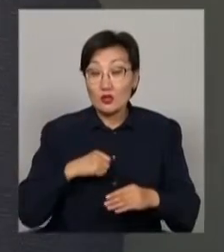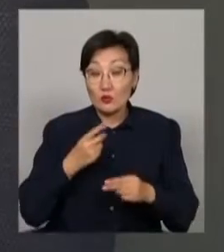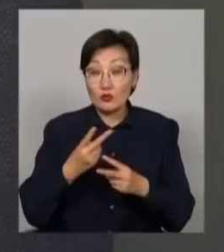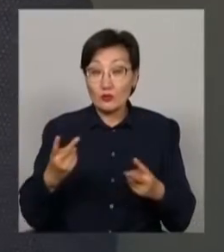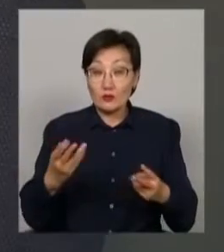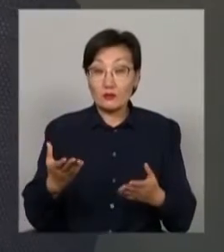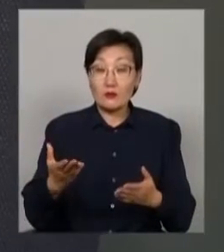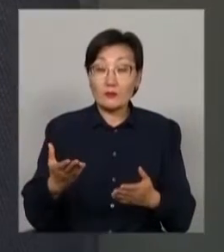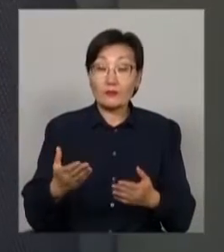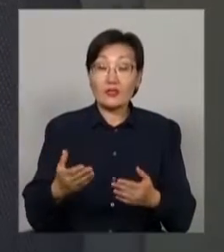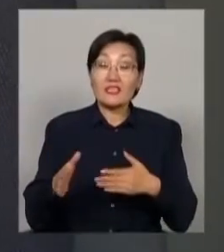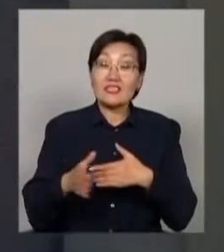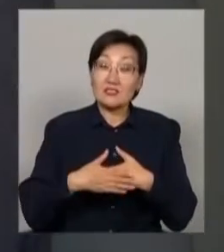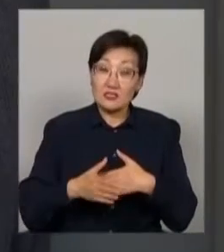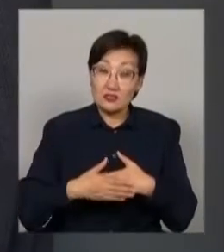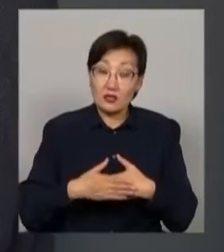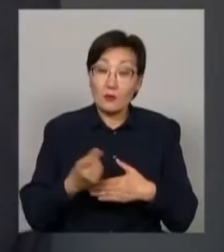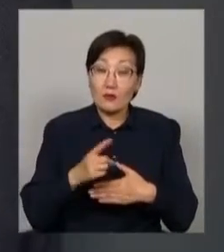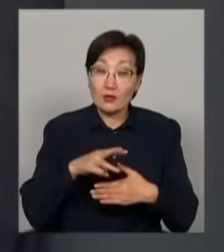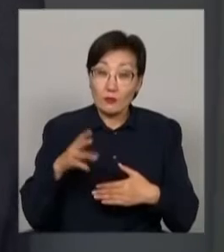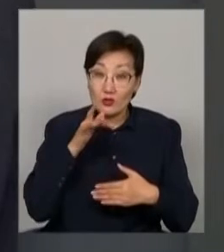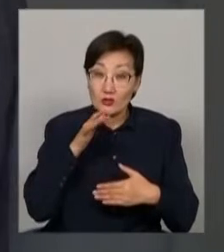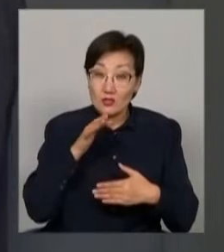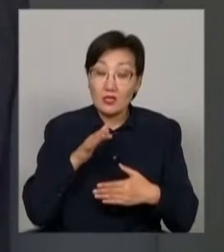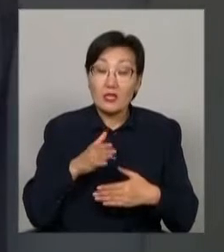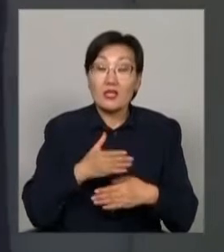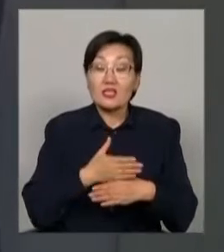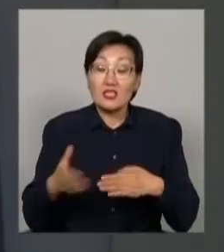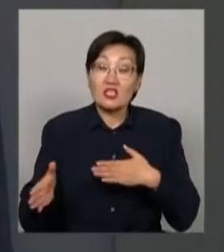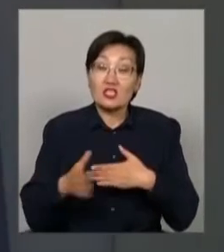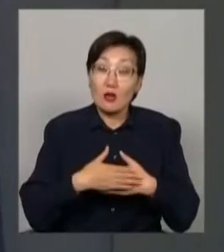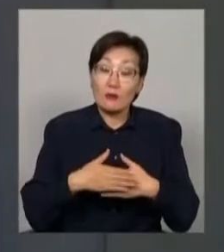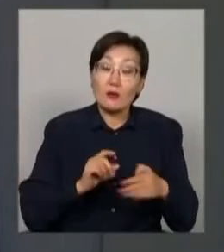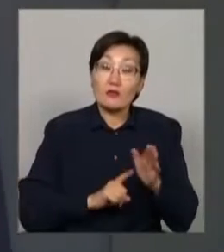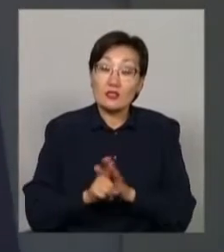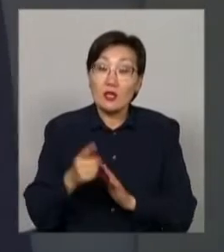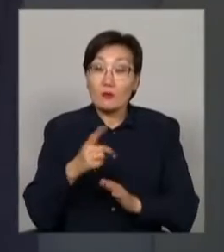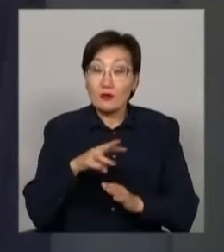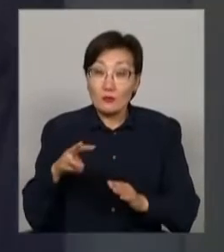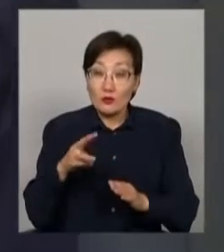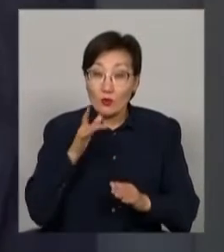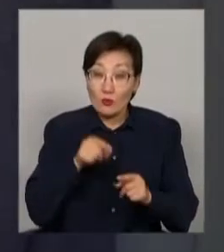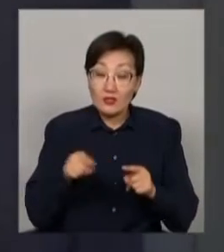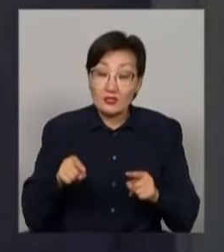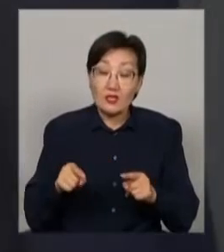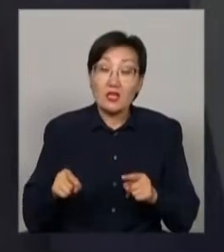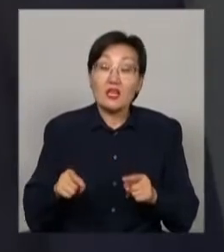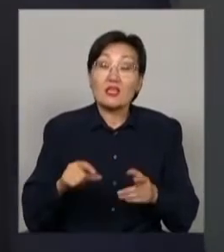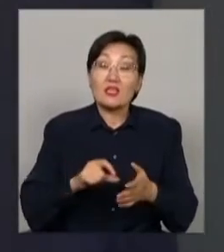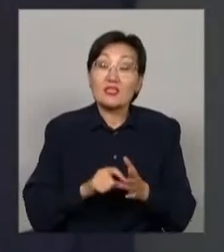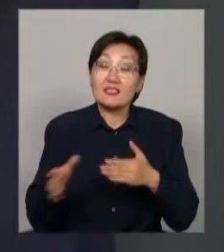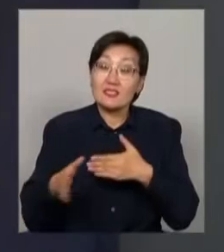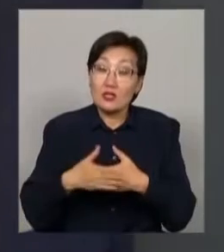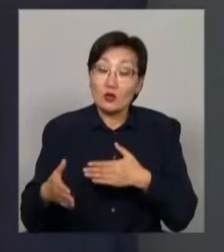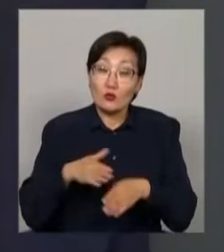мынау есіктер бір минут уақыттан кейін жабыла бастайды. Сол бір минут уақыттың ішінде есіктер толығымен жабылады. Егер